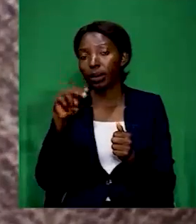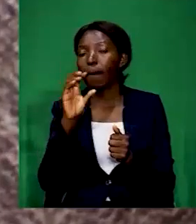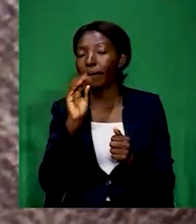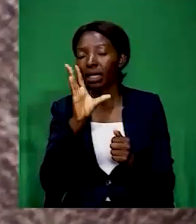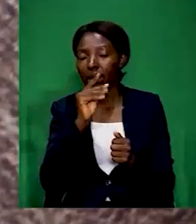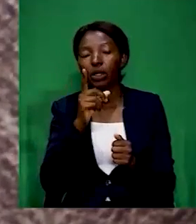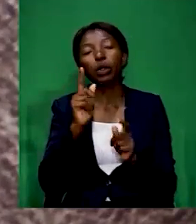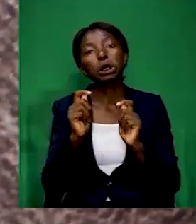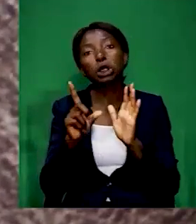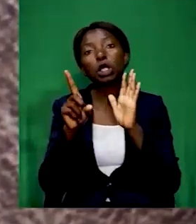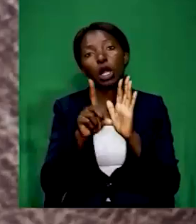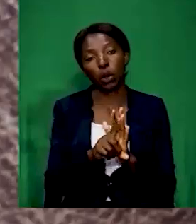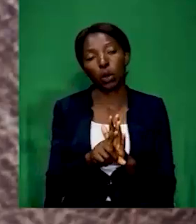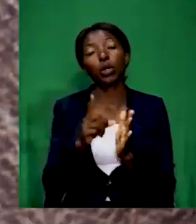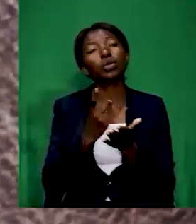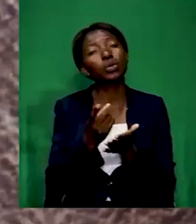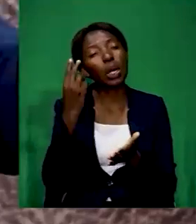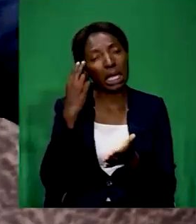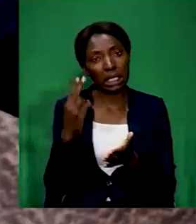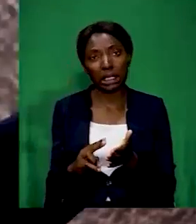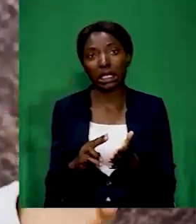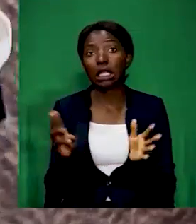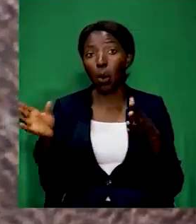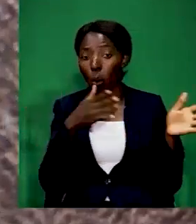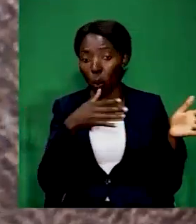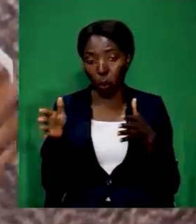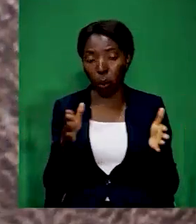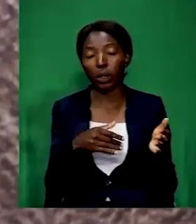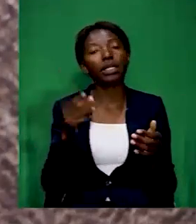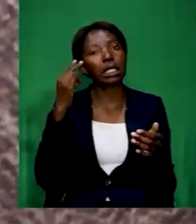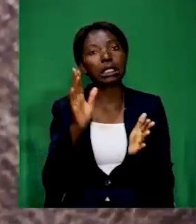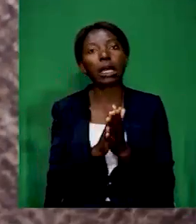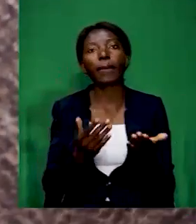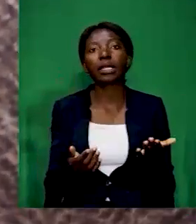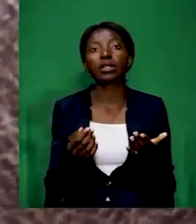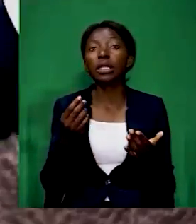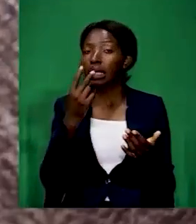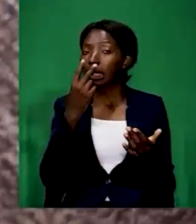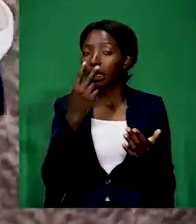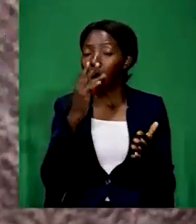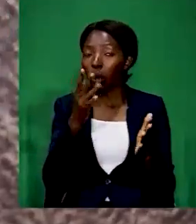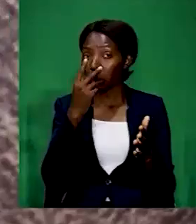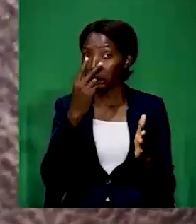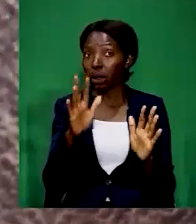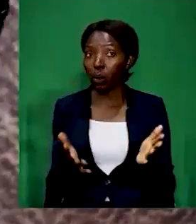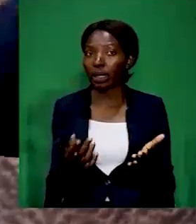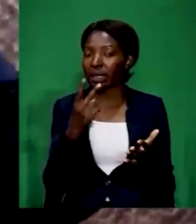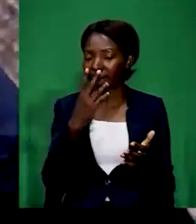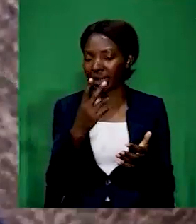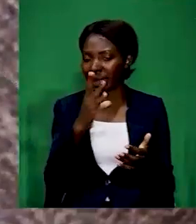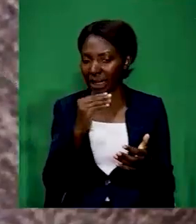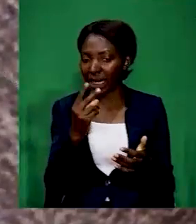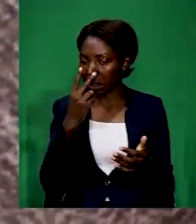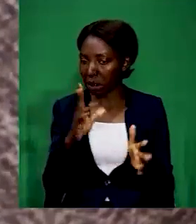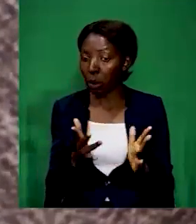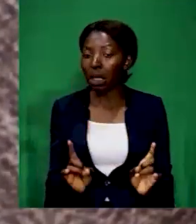ndiwe mdziziswe murairo. Do you understand the wind? She can say, no, I don't. She can say, chicha unona. She can say, chandona. Ma effect. She